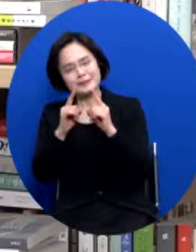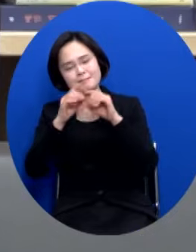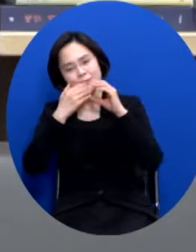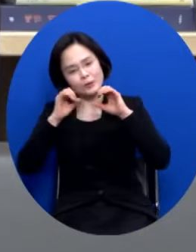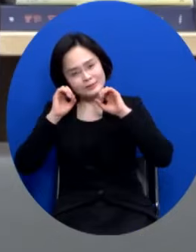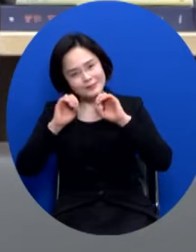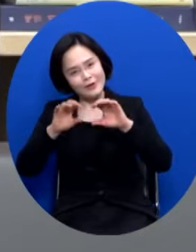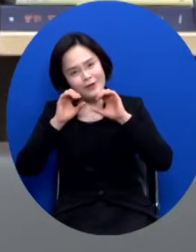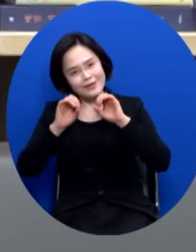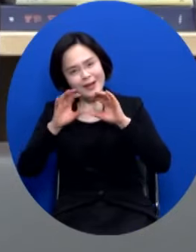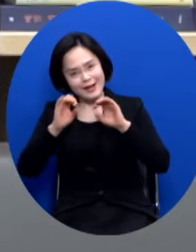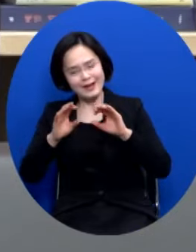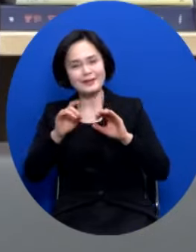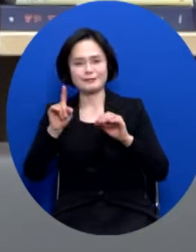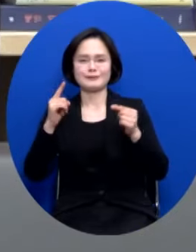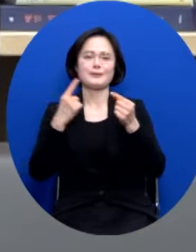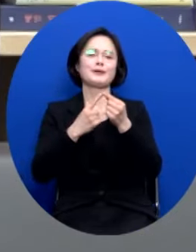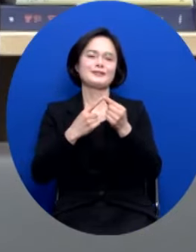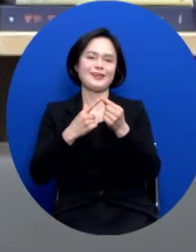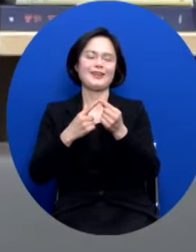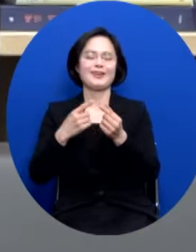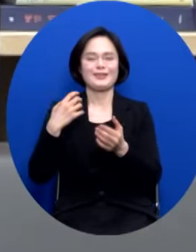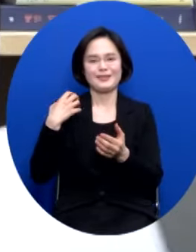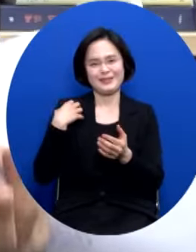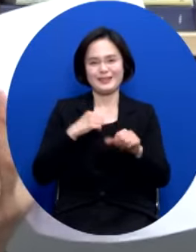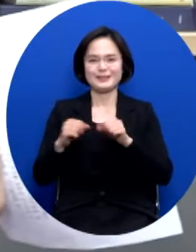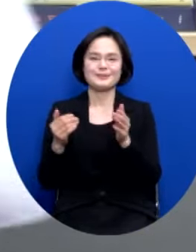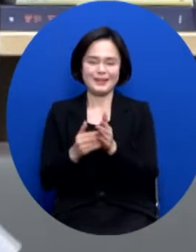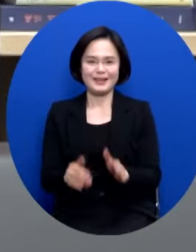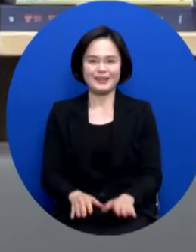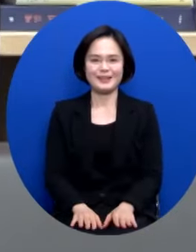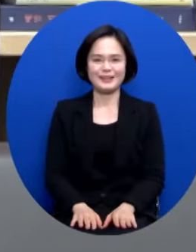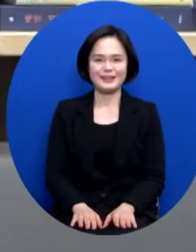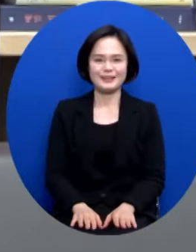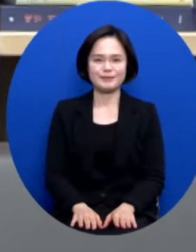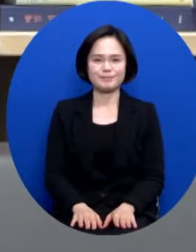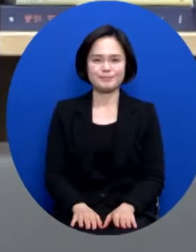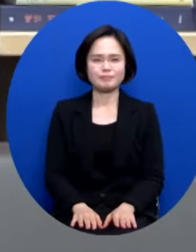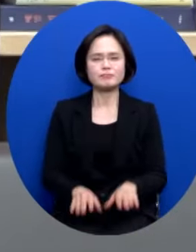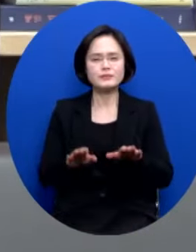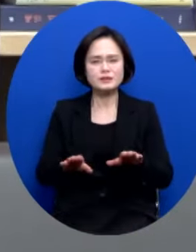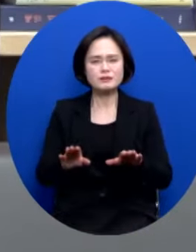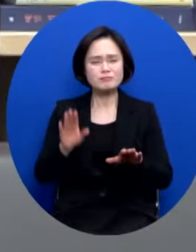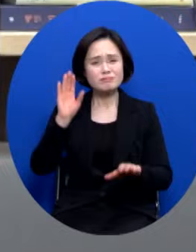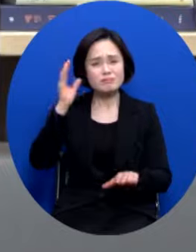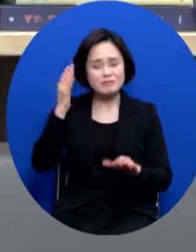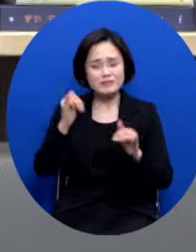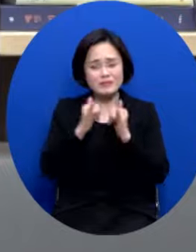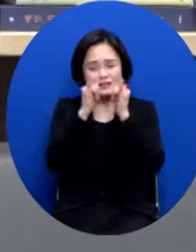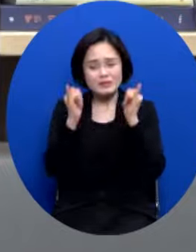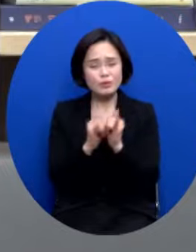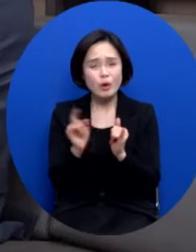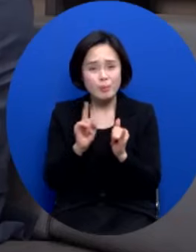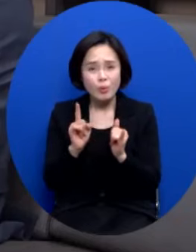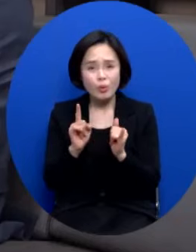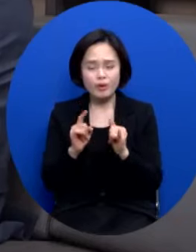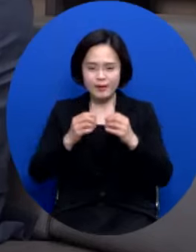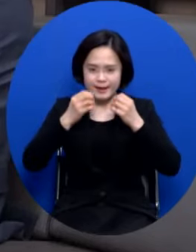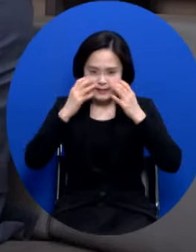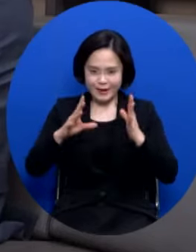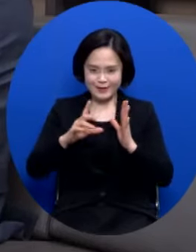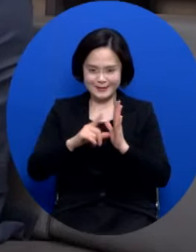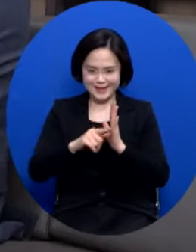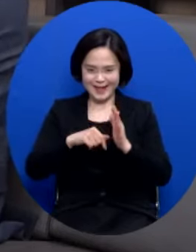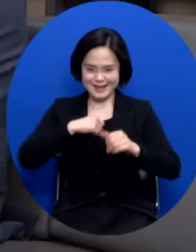번째였습니다. 예, 요즘 이 포스트 모더니즘 시대, 지극히 인본주의적인 어떤 이런 가치관 속에서 한국 교회가 좀 많이